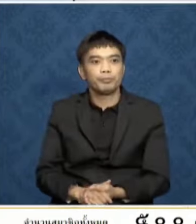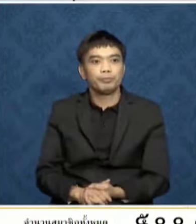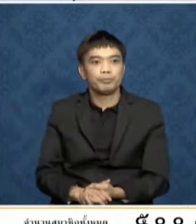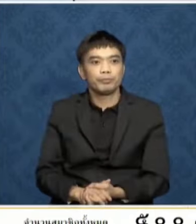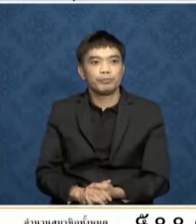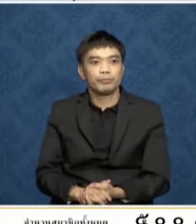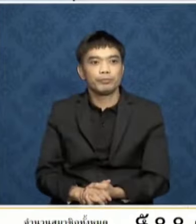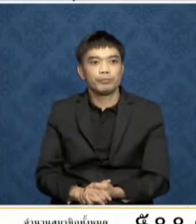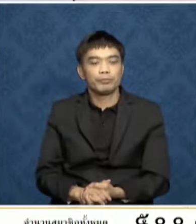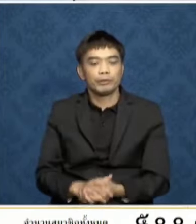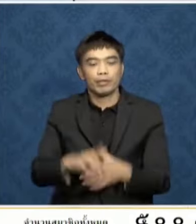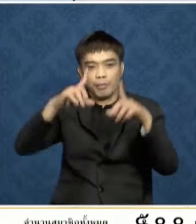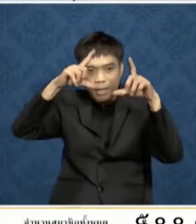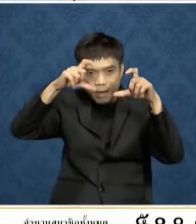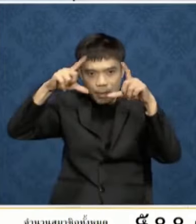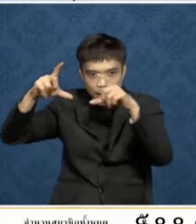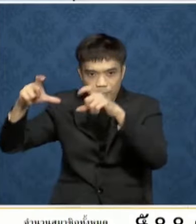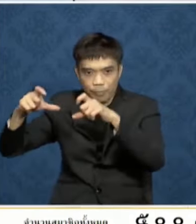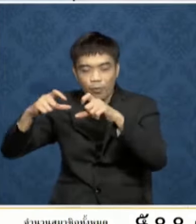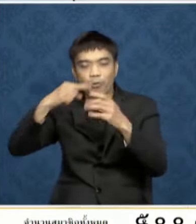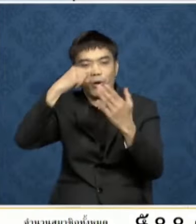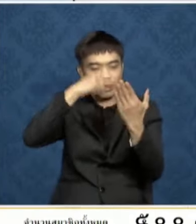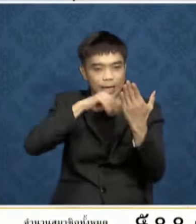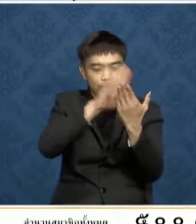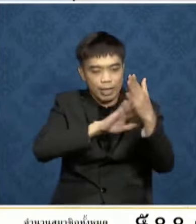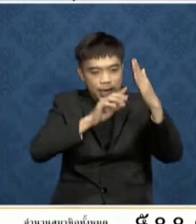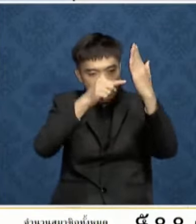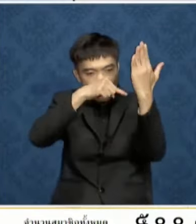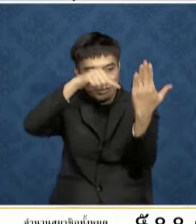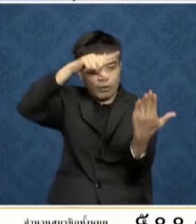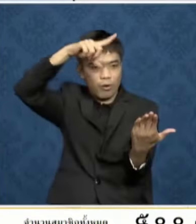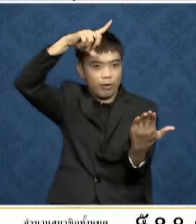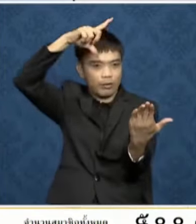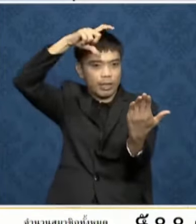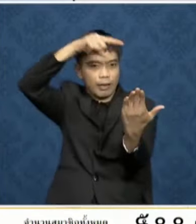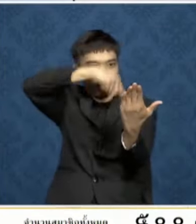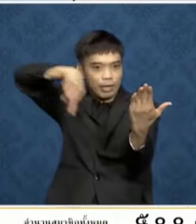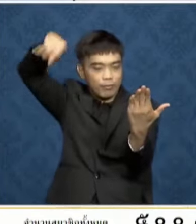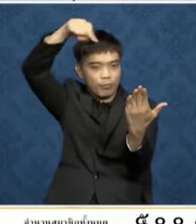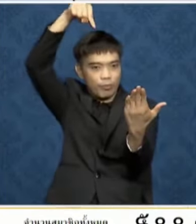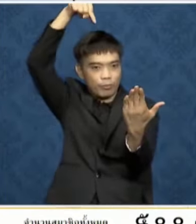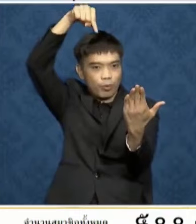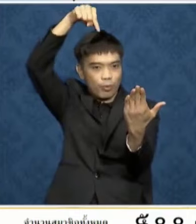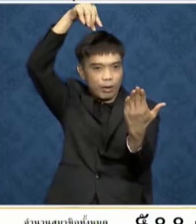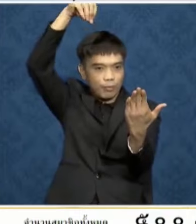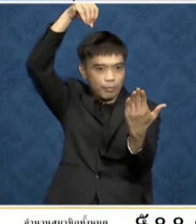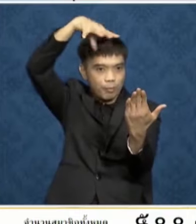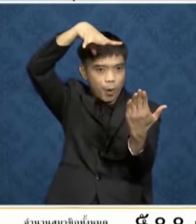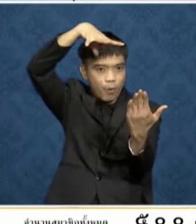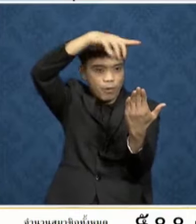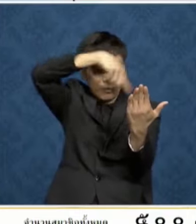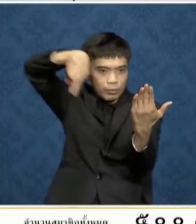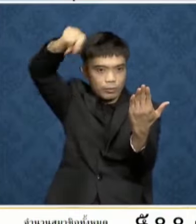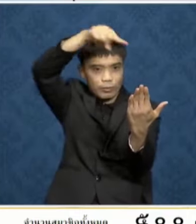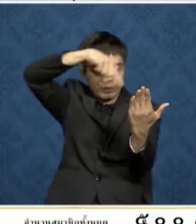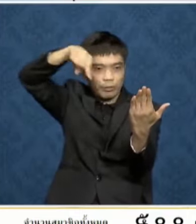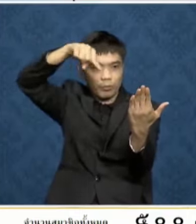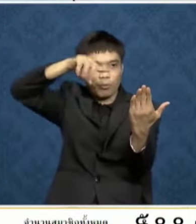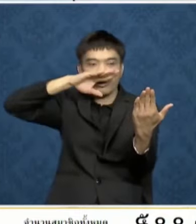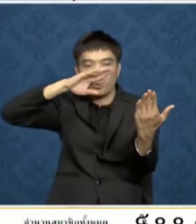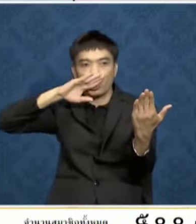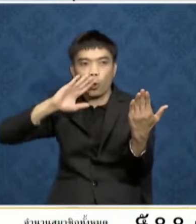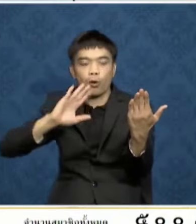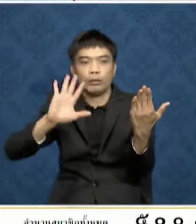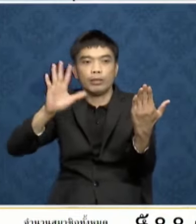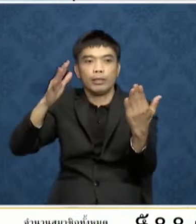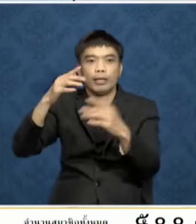ภาพเพอการสำรวจแต่ก็ถ่ายภาพอยู่แ่ภายใประเทศของเราเท่านั้นส่ดกสื่อสารทั้งทังทหารและพลลเรือนจะใช้เป็ดวเทยม Thaicom ที่พ